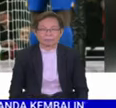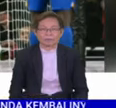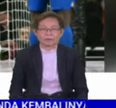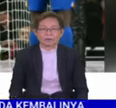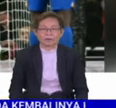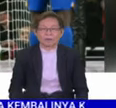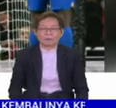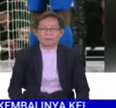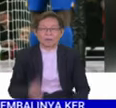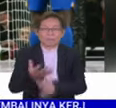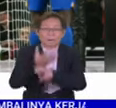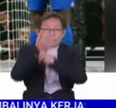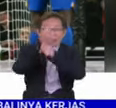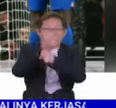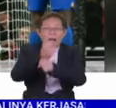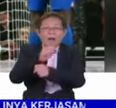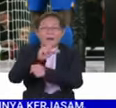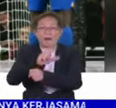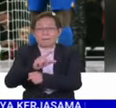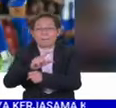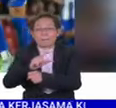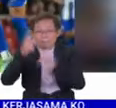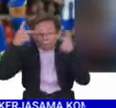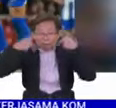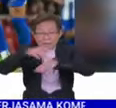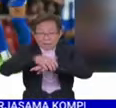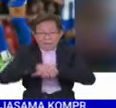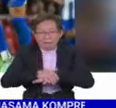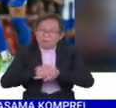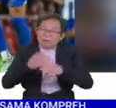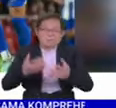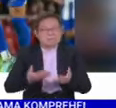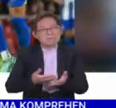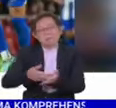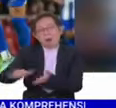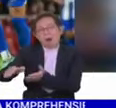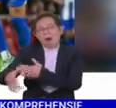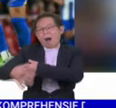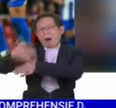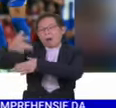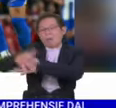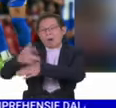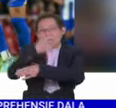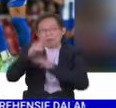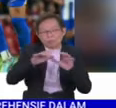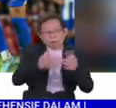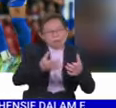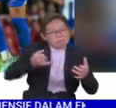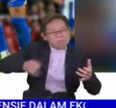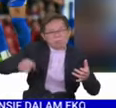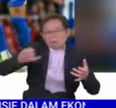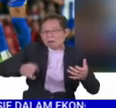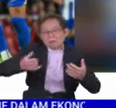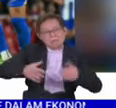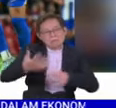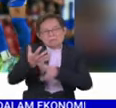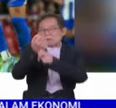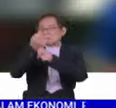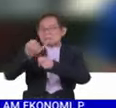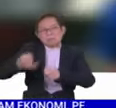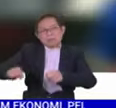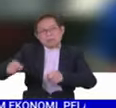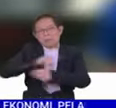Sementara itu, pendahulu Liga Perdana Inggeris Arsenal juga turut bungkus awal. Skuad kendalian Mikel Arteta itu gagal meneruskan momentum kemenangan